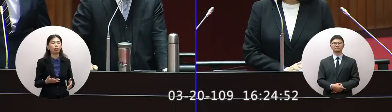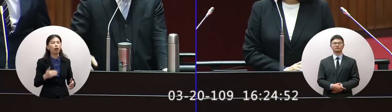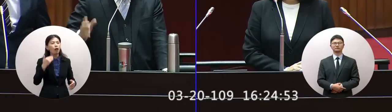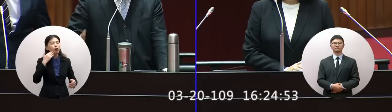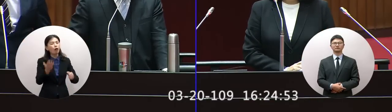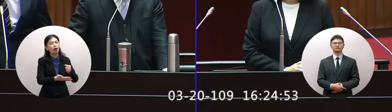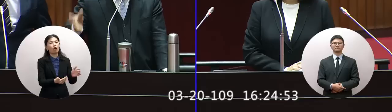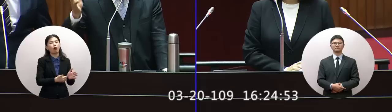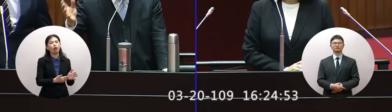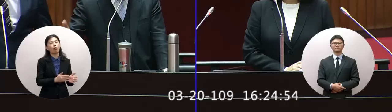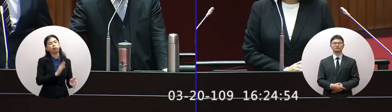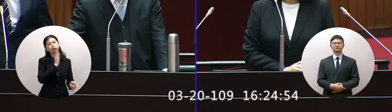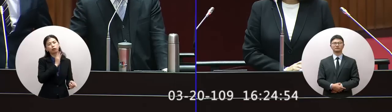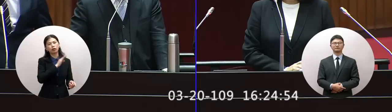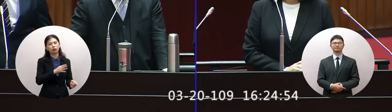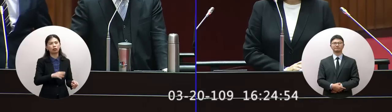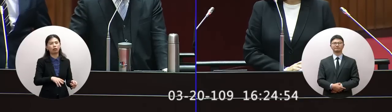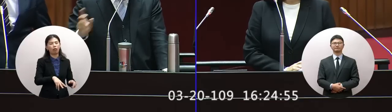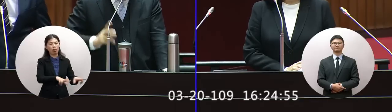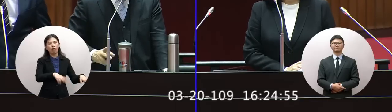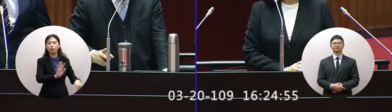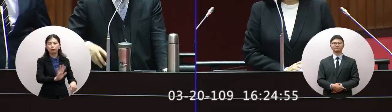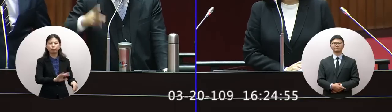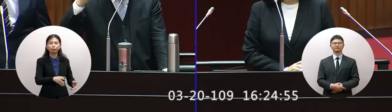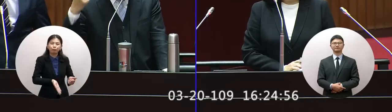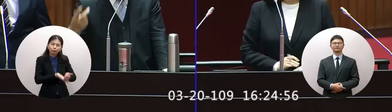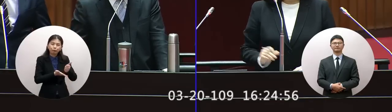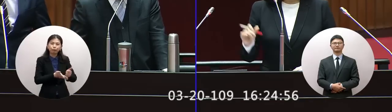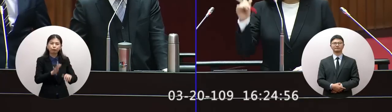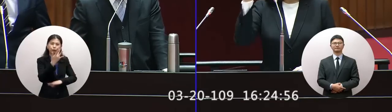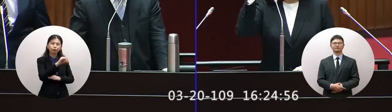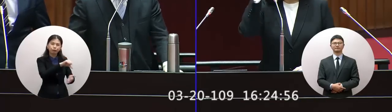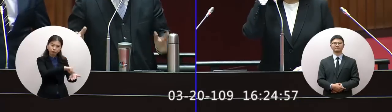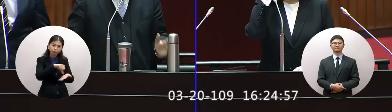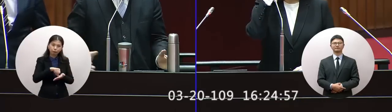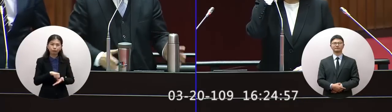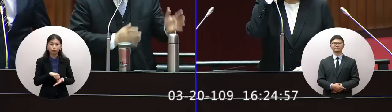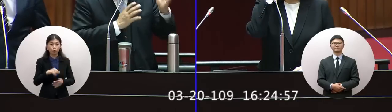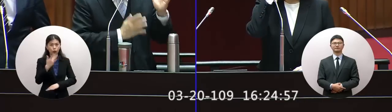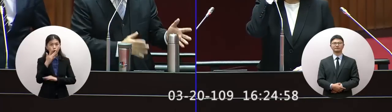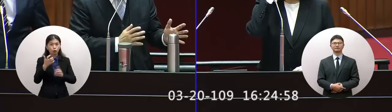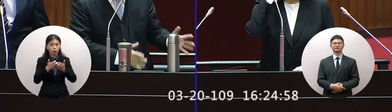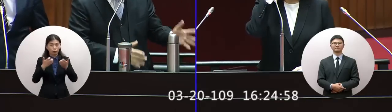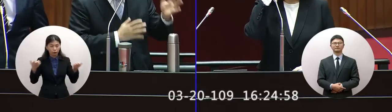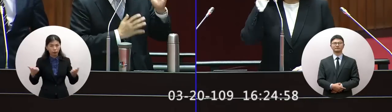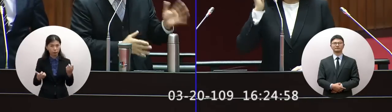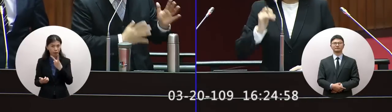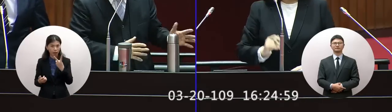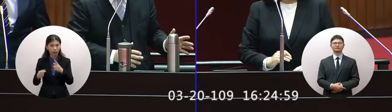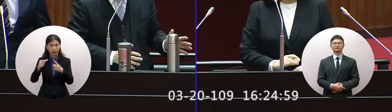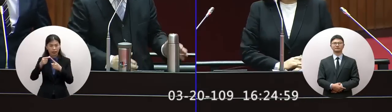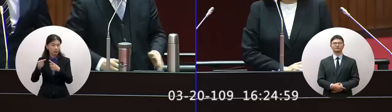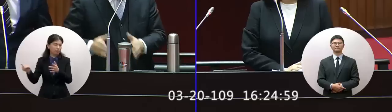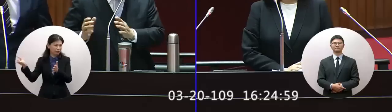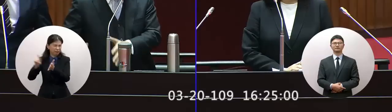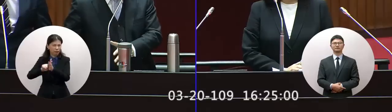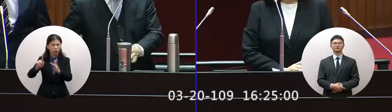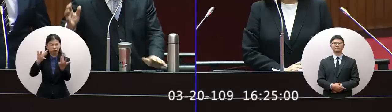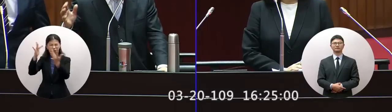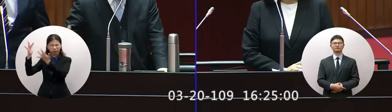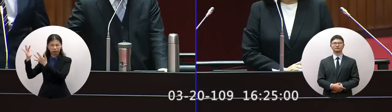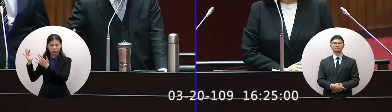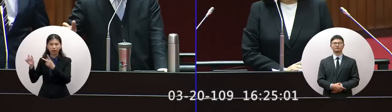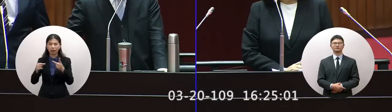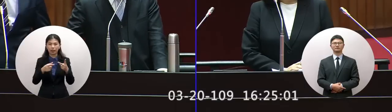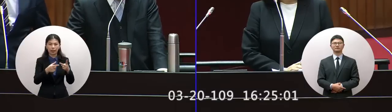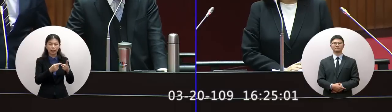废，所以鼓励种树。所以树又分两种，一种是永久性的森林，一种